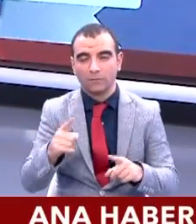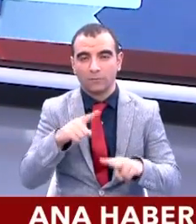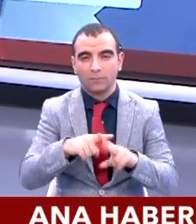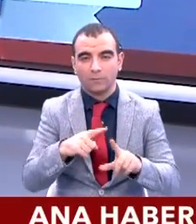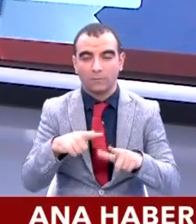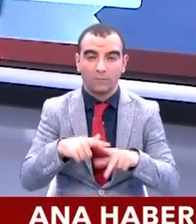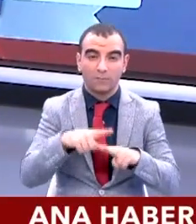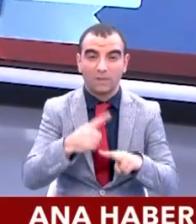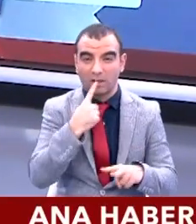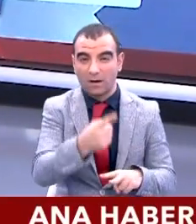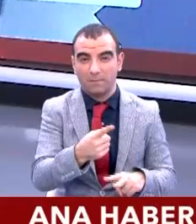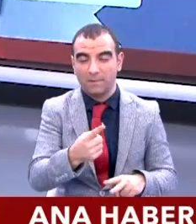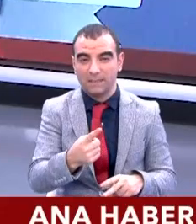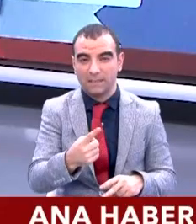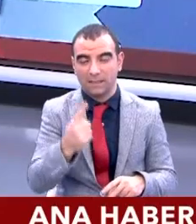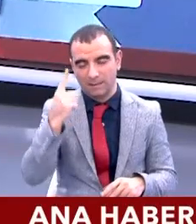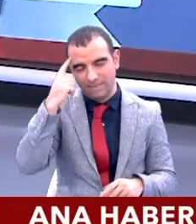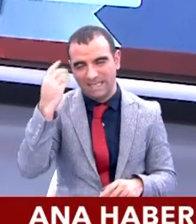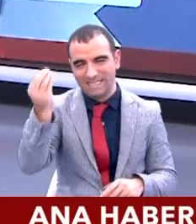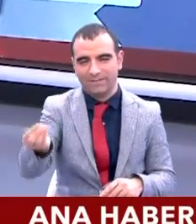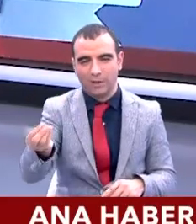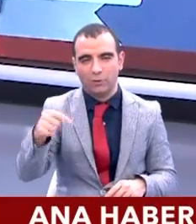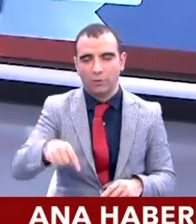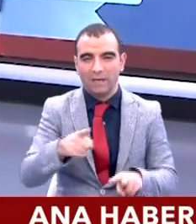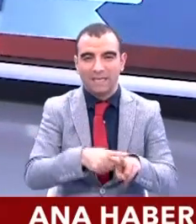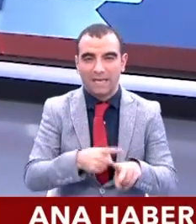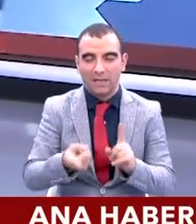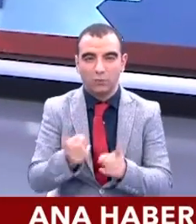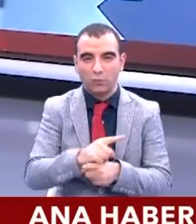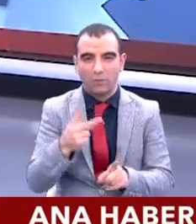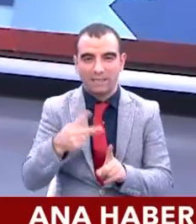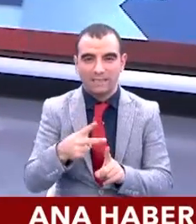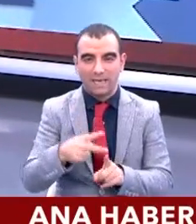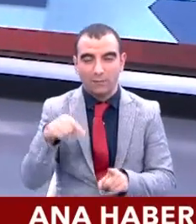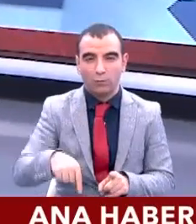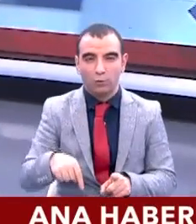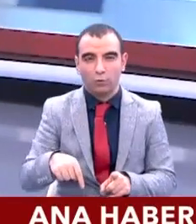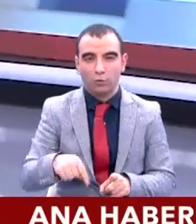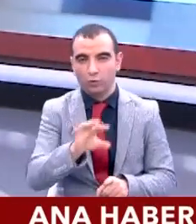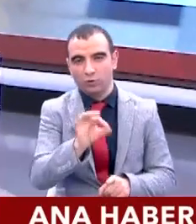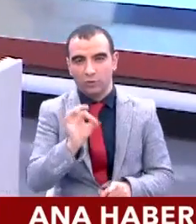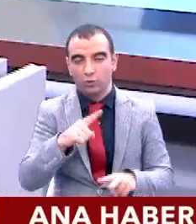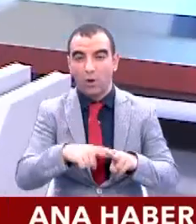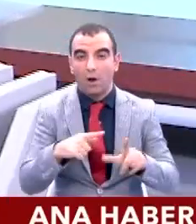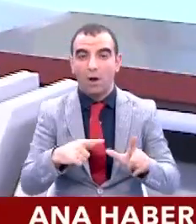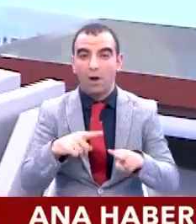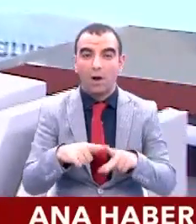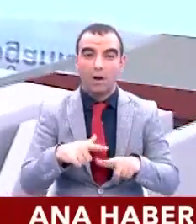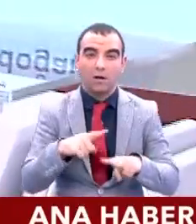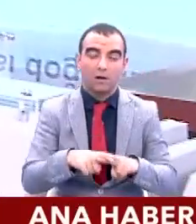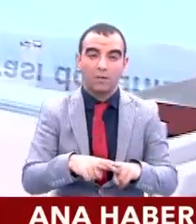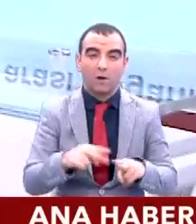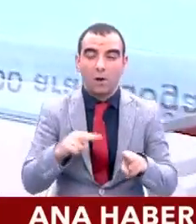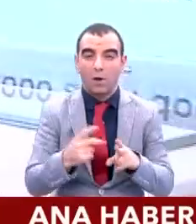böyle bir harf sıralaması var ama Eee y'den sonra artık Z'de bugünü temsil ediyor alfalar Alfa kuşağı adı verilen